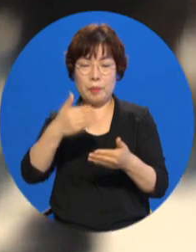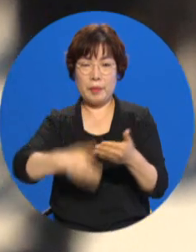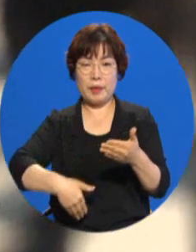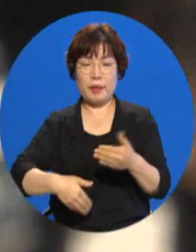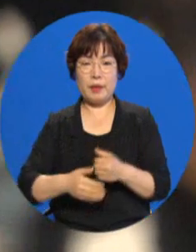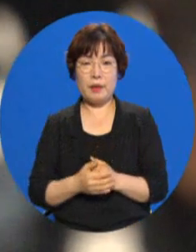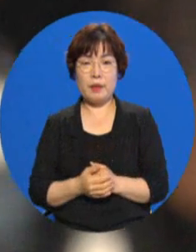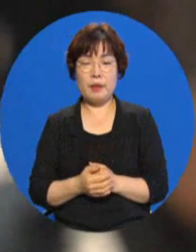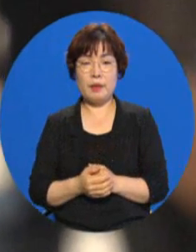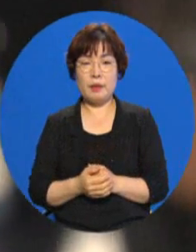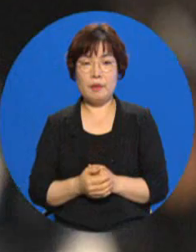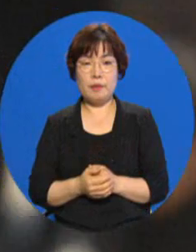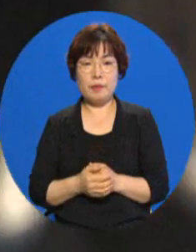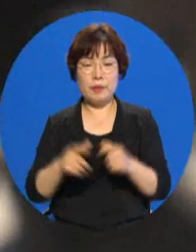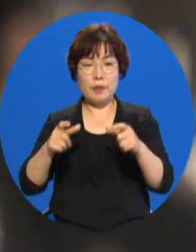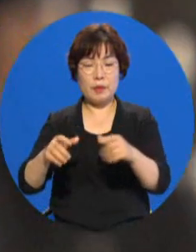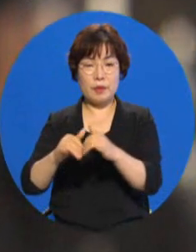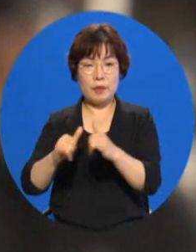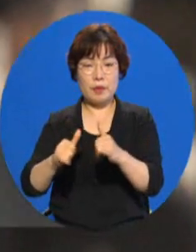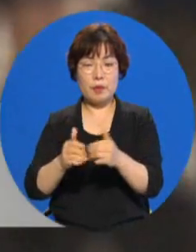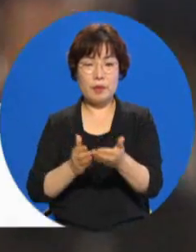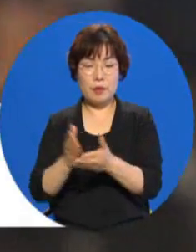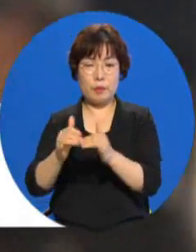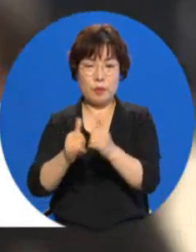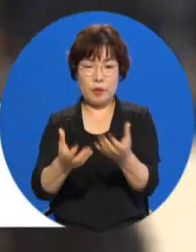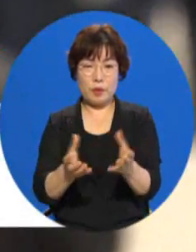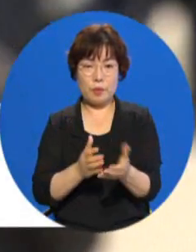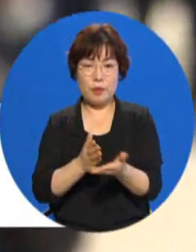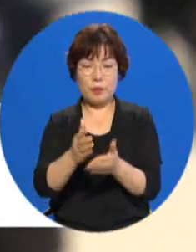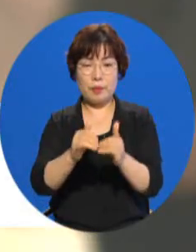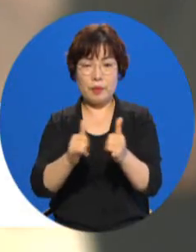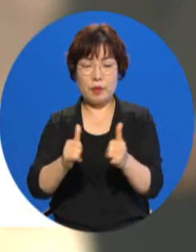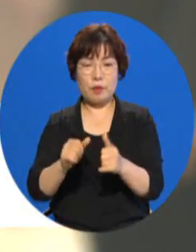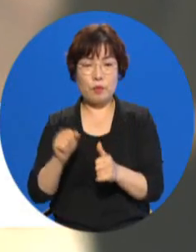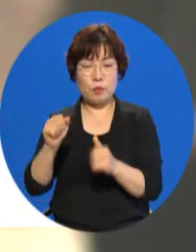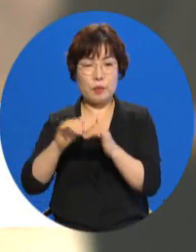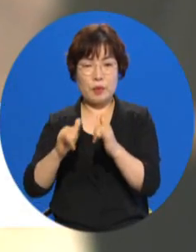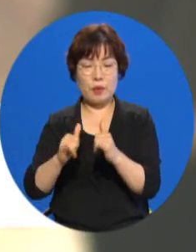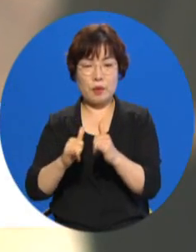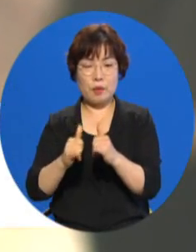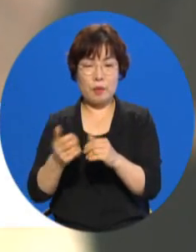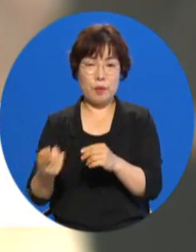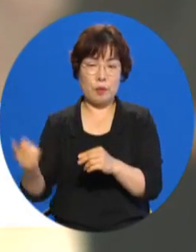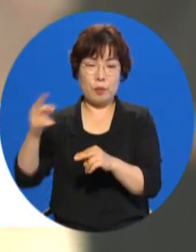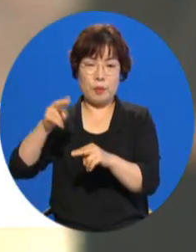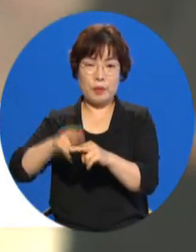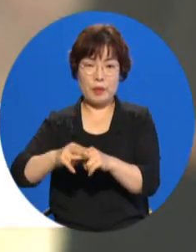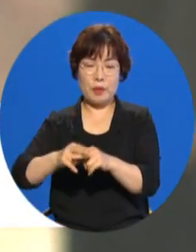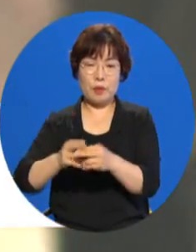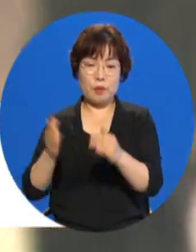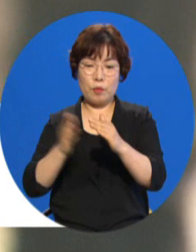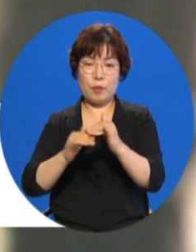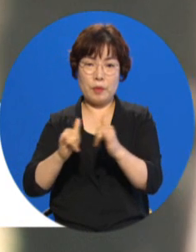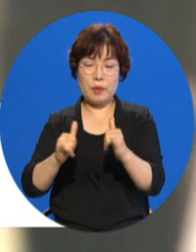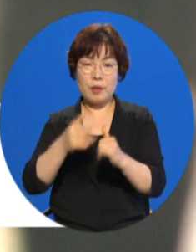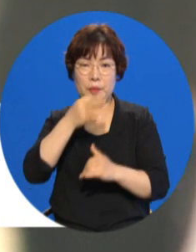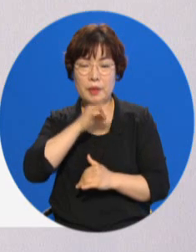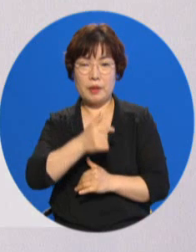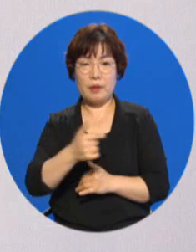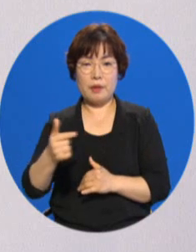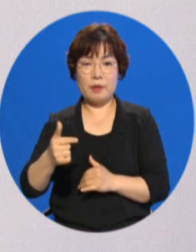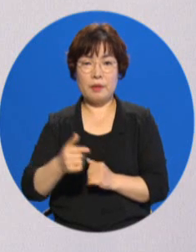배제됩니다. 인지도가 높은 분야별 전문가나 출마를 검토하고 있는 고위공직자에게는 상대적으로 유리한